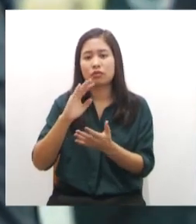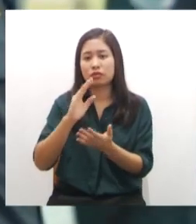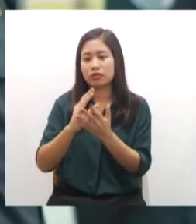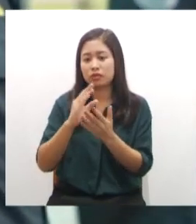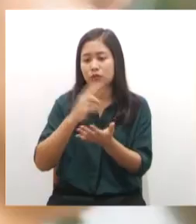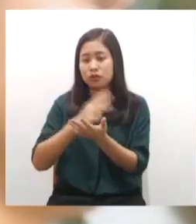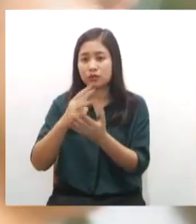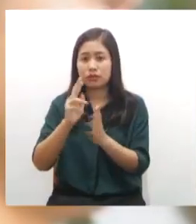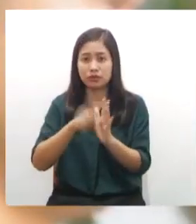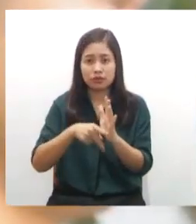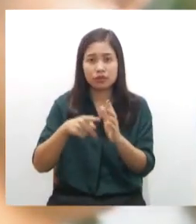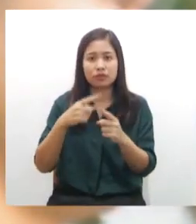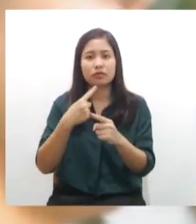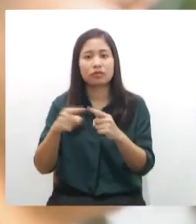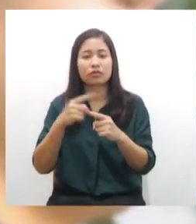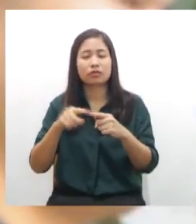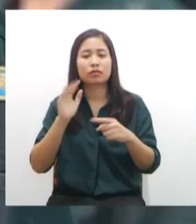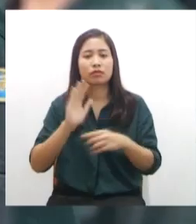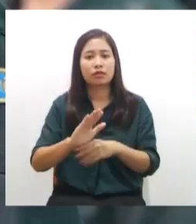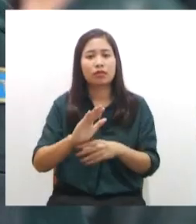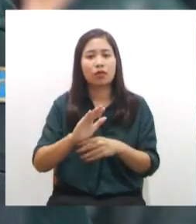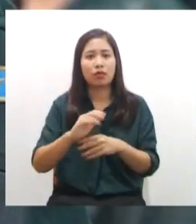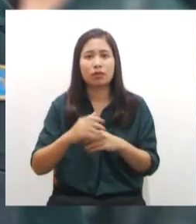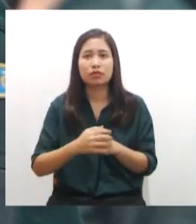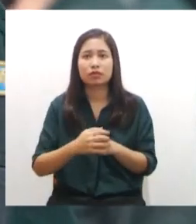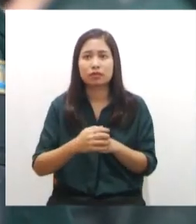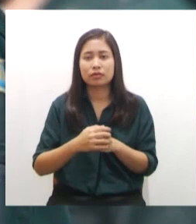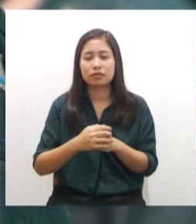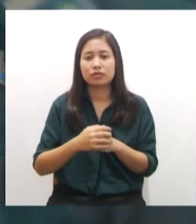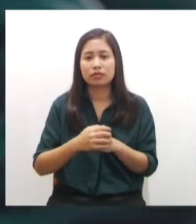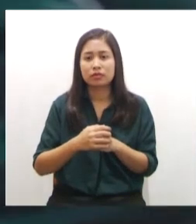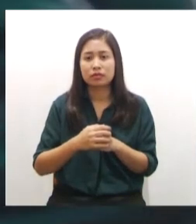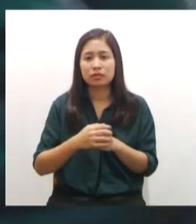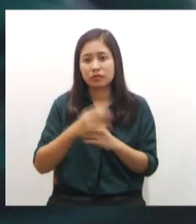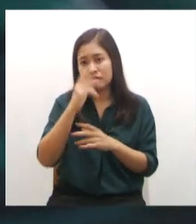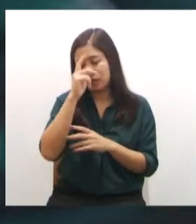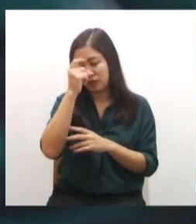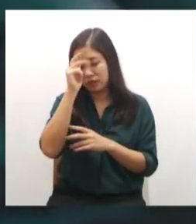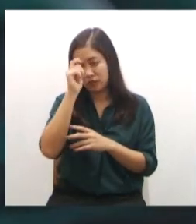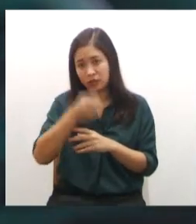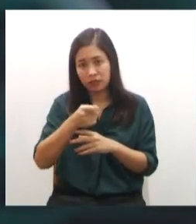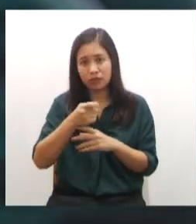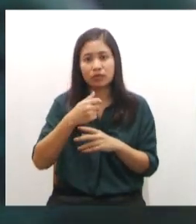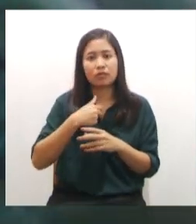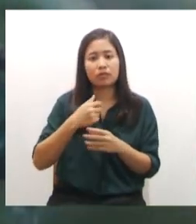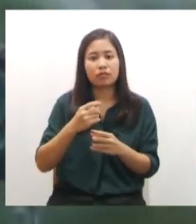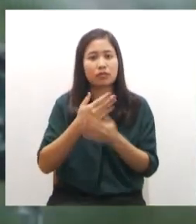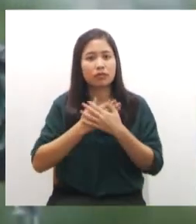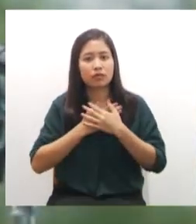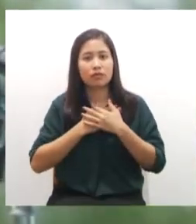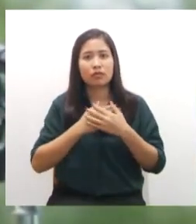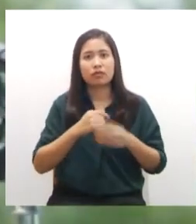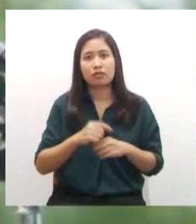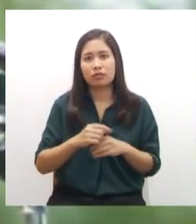ารตามหลักสูตรที่กระทรวงกลาโหมกำหนดตามพระราชบัญญัติส่งเสริมการฝึกวิชาทหารพุ